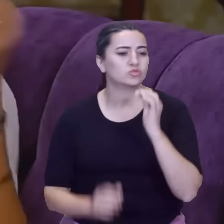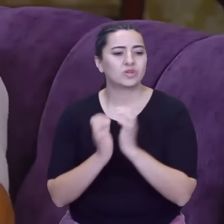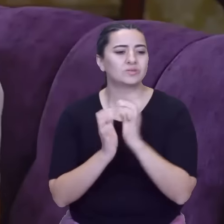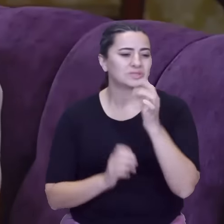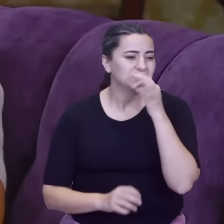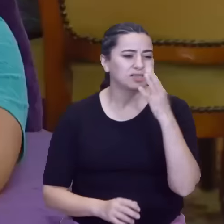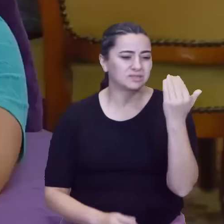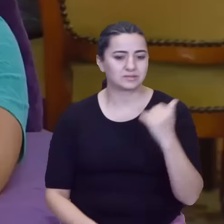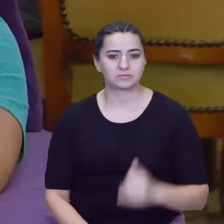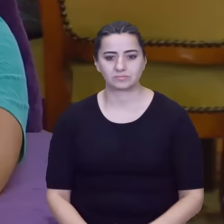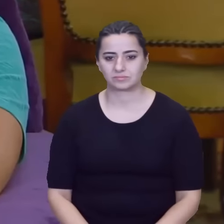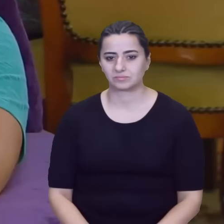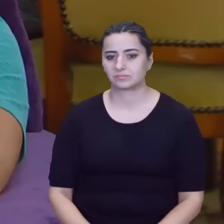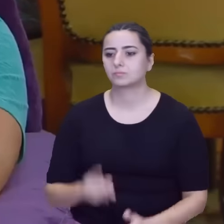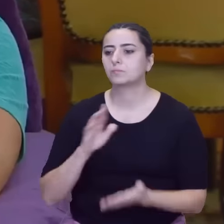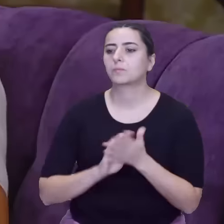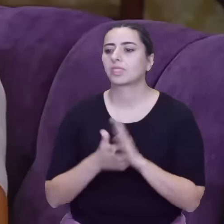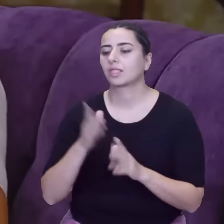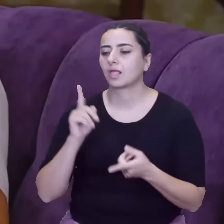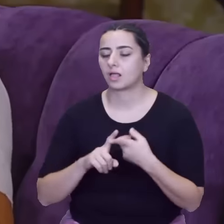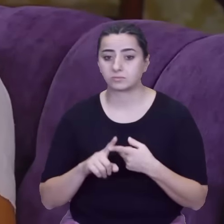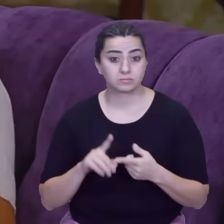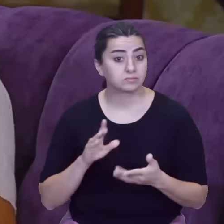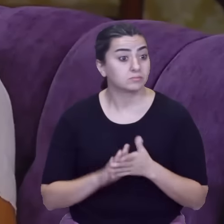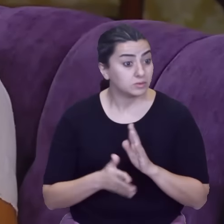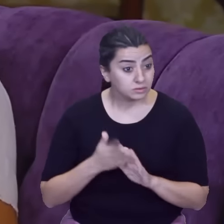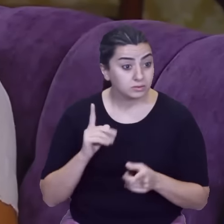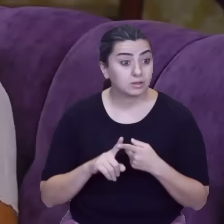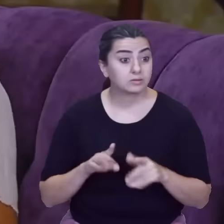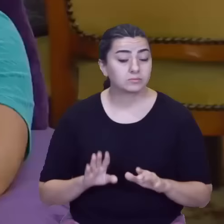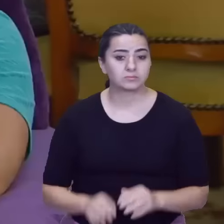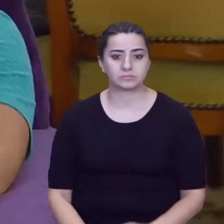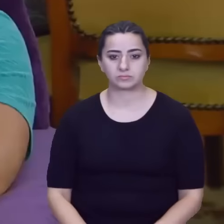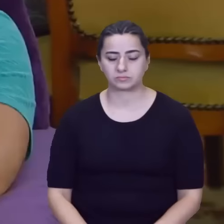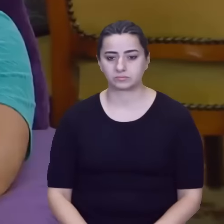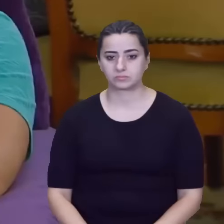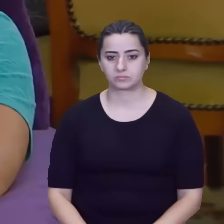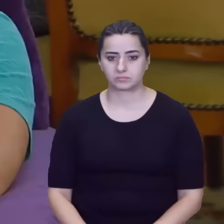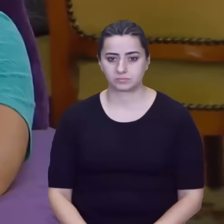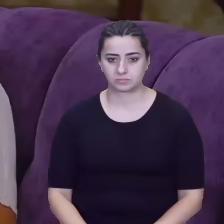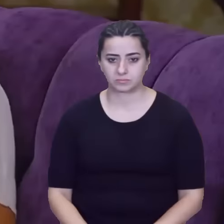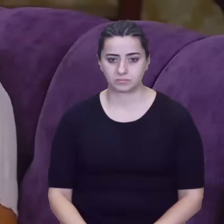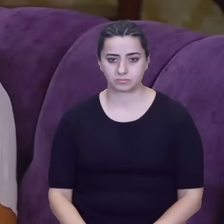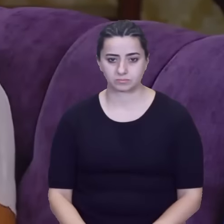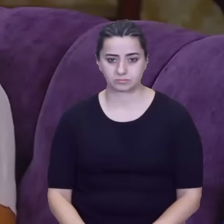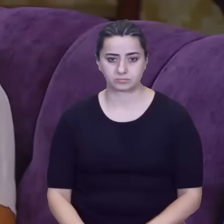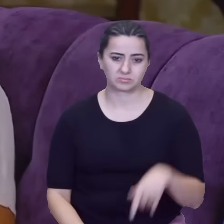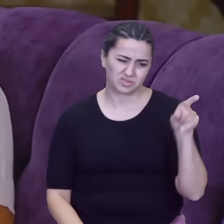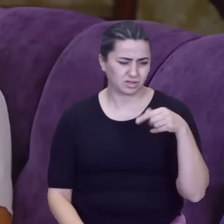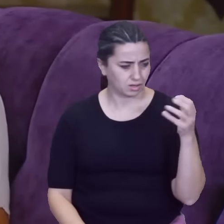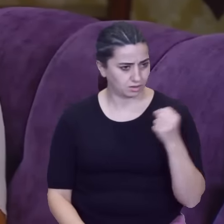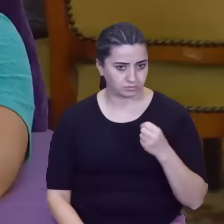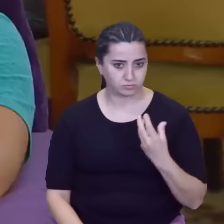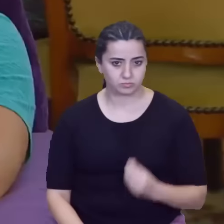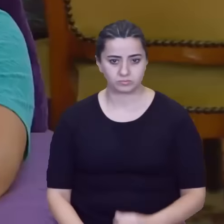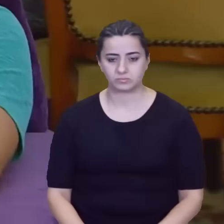biraz daha çekirdek getirir misin? Kalmadı bir tanem. Kalmadı mı? Kalmadı. Hadi ya. Evet. Ama bakkaldan bir koşup gidip